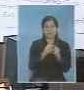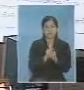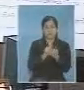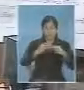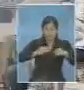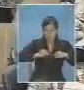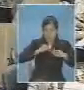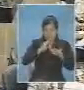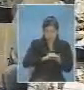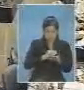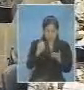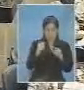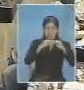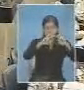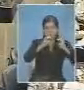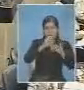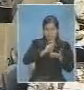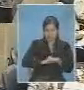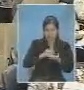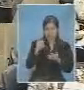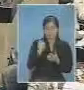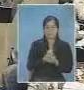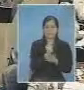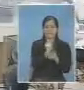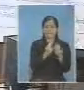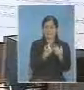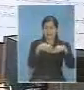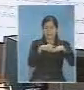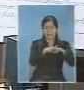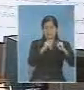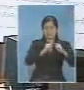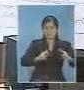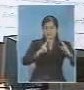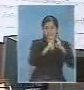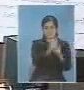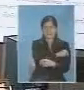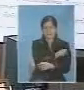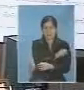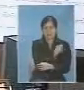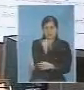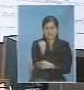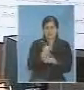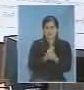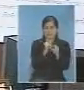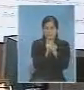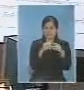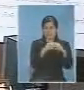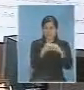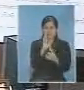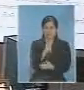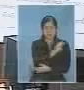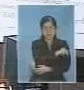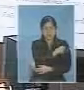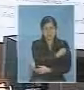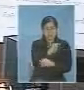ดิฉันเองก็จะขออนุญาตว่าจะประสานงานกับทางกระทรวงสาธารณสุขแล้วก็ขอพบแพทย์กลุ่มพยาบาลชุดนี้เพื่อ